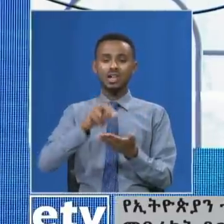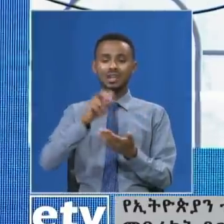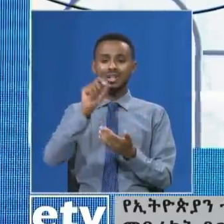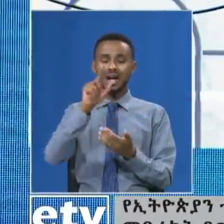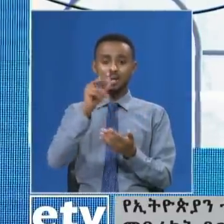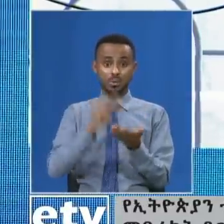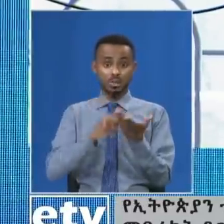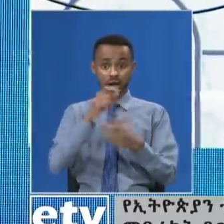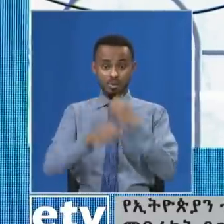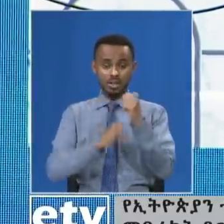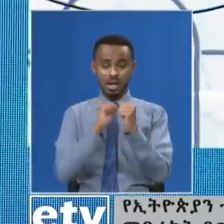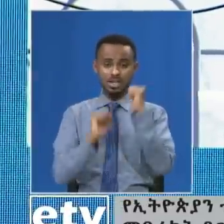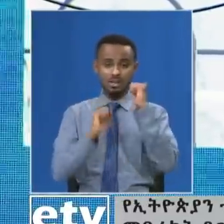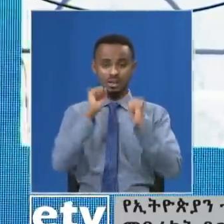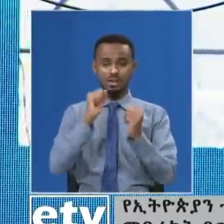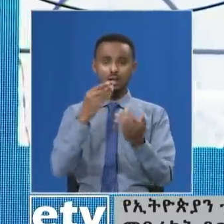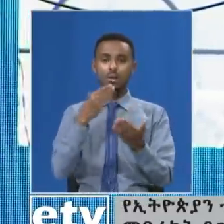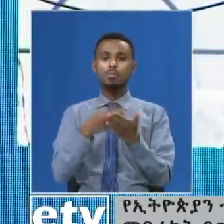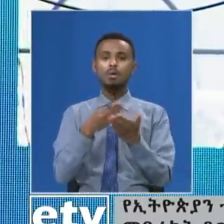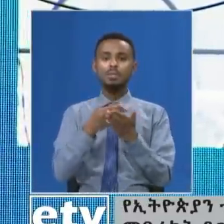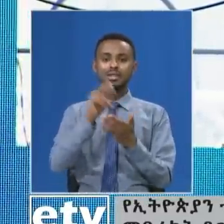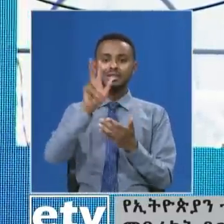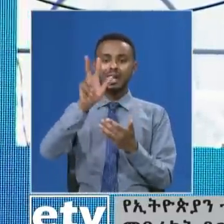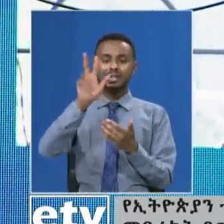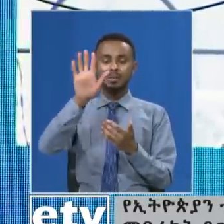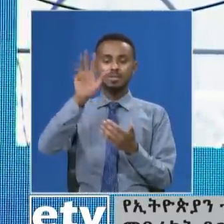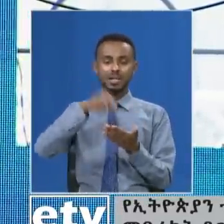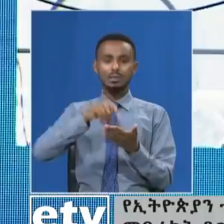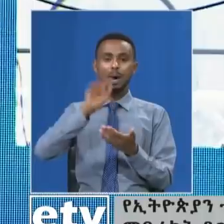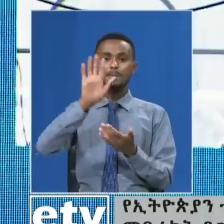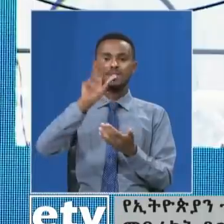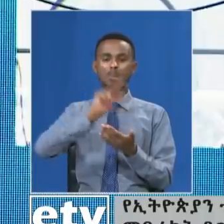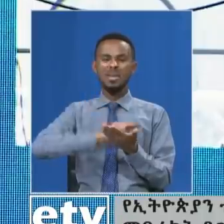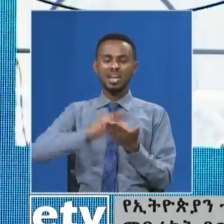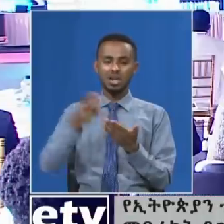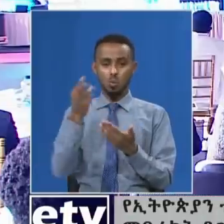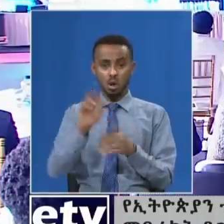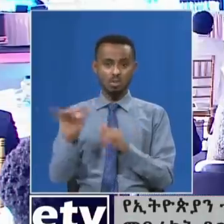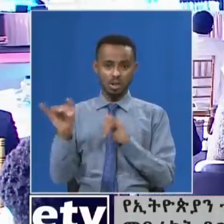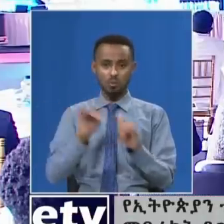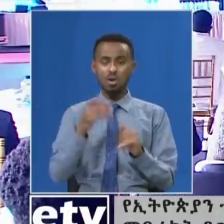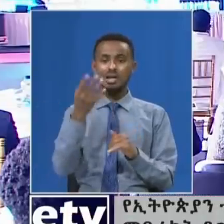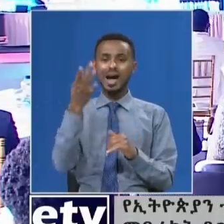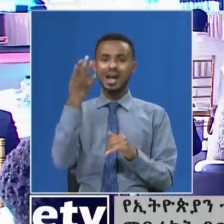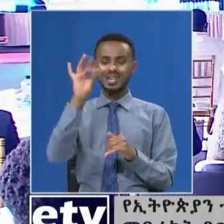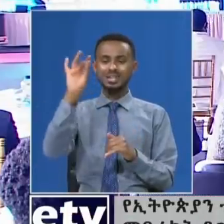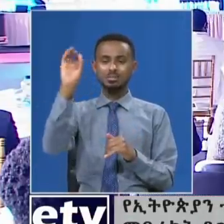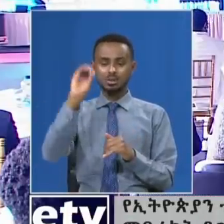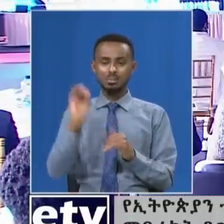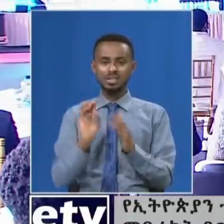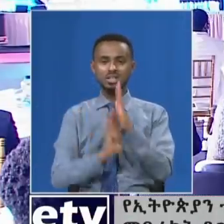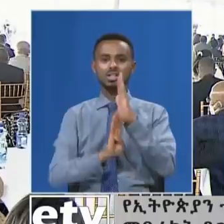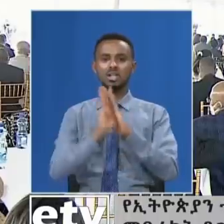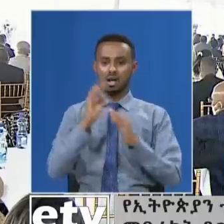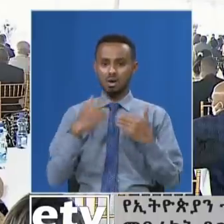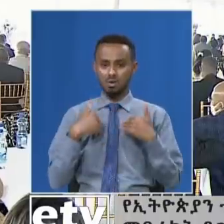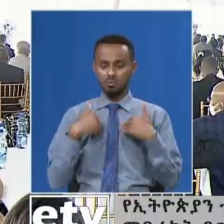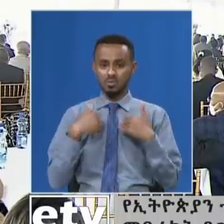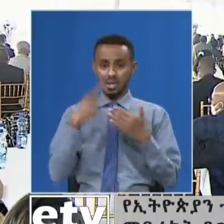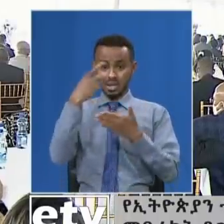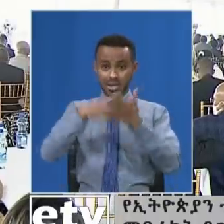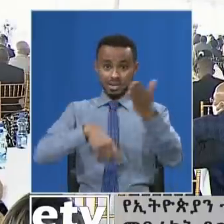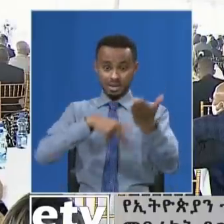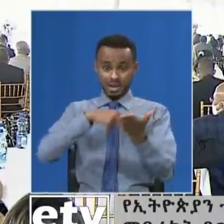አመት ጋር ሲነጻጸር በብር 35.5 ቢሊዮን ወይም የ18 ከመቶ እድገት አለው።